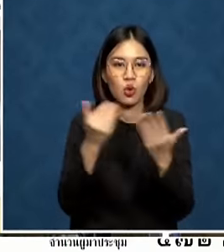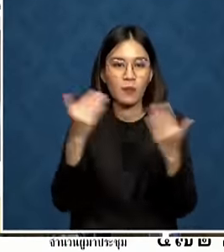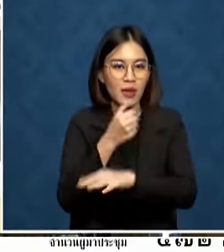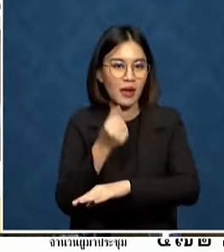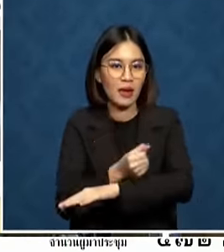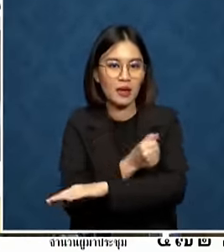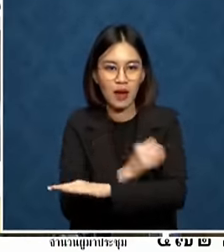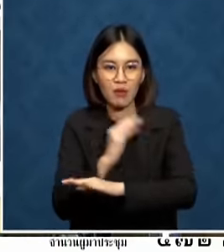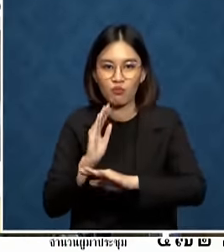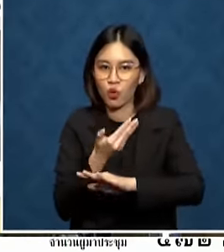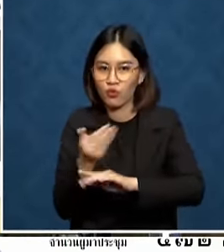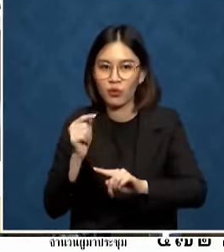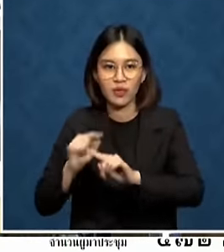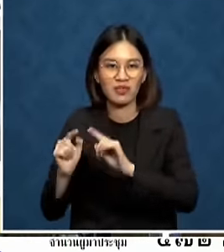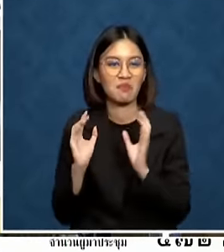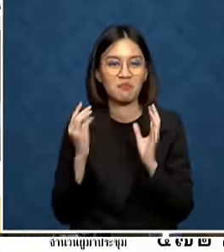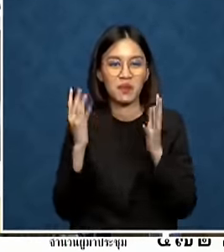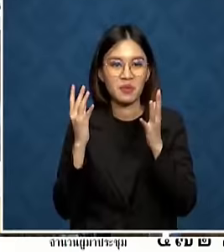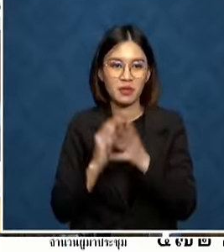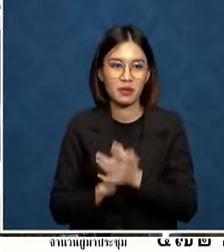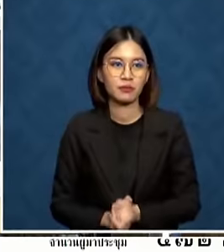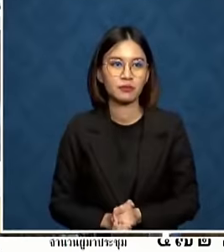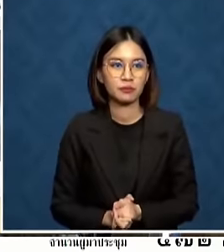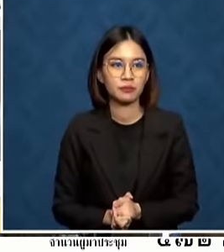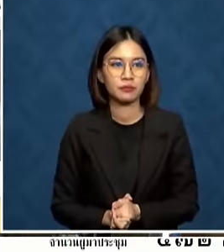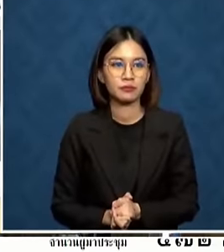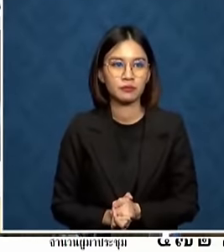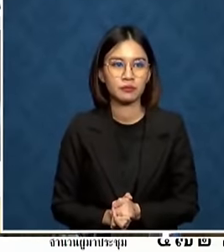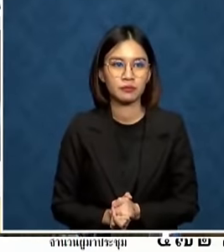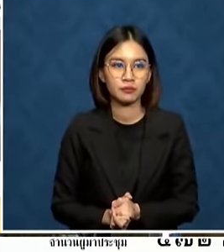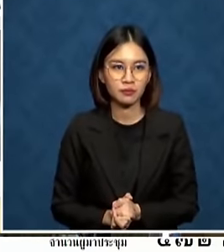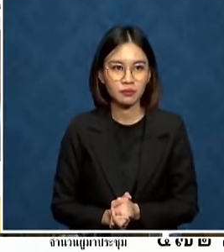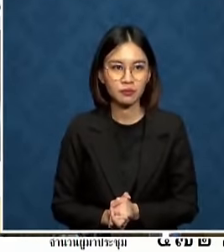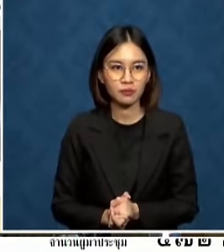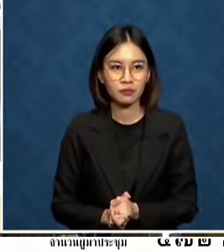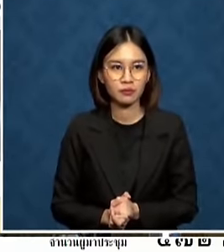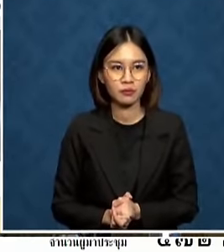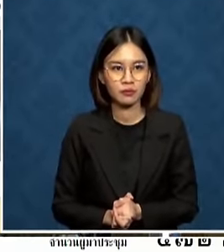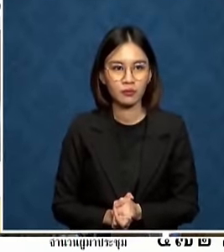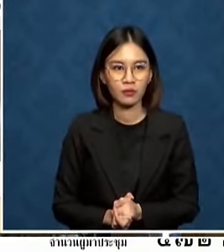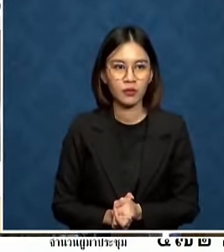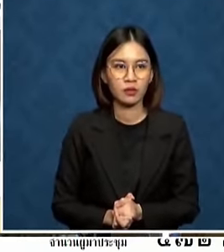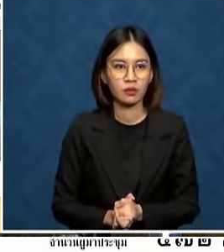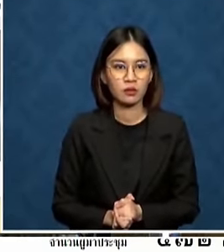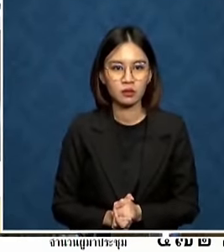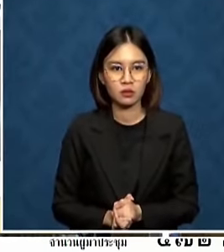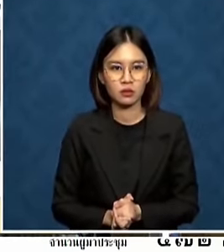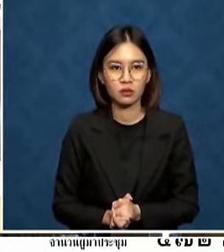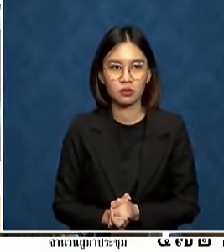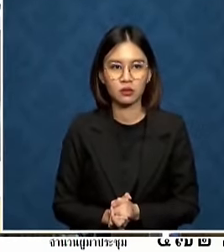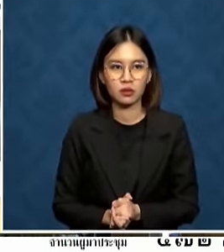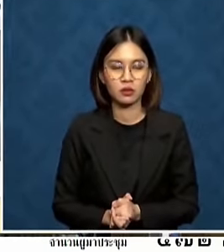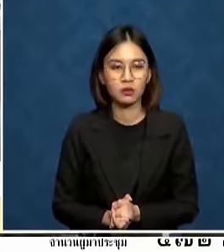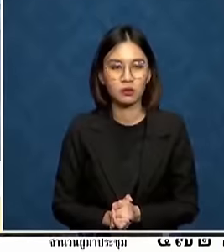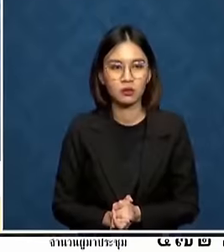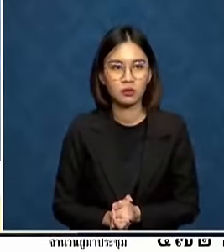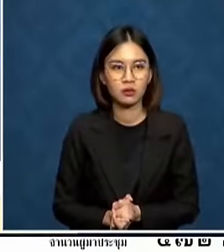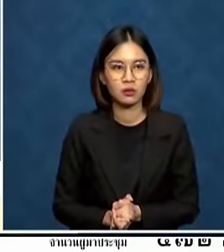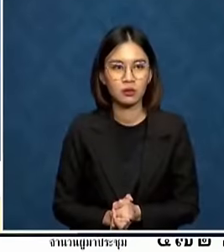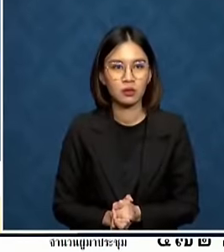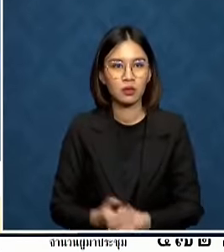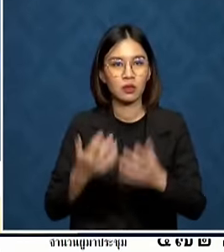งานและธุรกิจที่เกี่ยวข้องท่านประธานครับประเด็นถัดมาที่ผมอยากอธิปรายคืองบว่าด้วยอนาคตหรือ